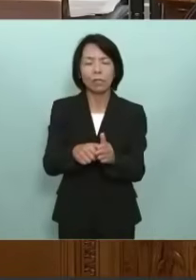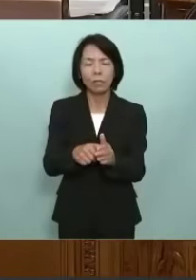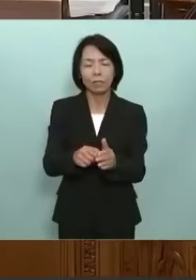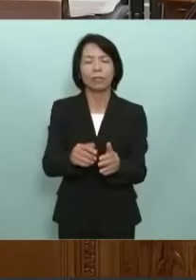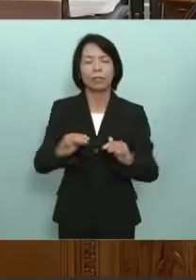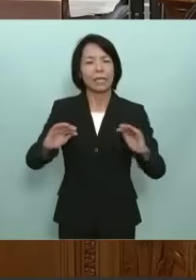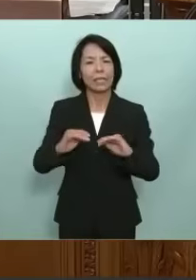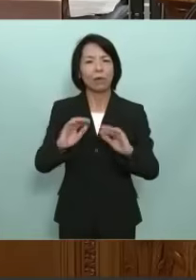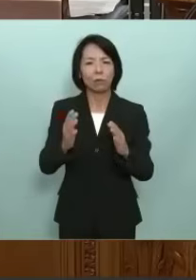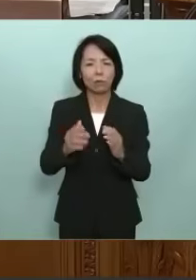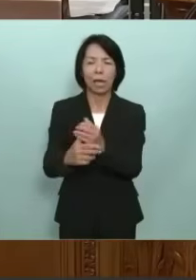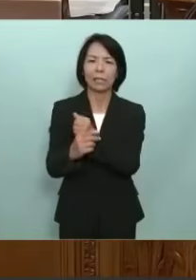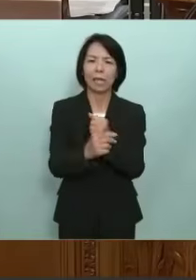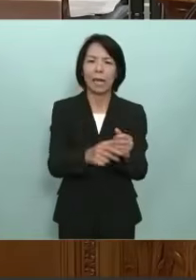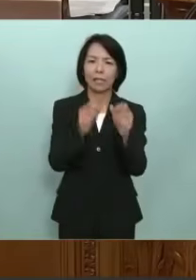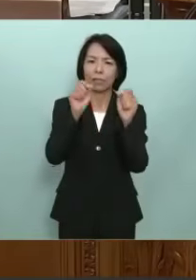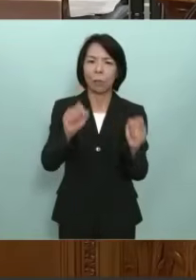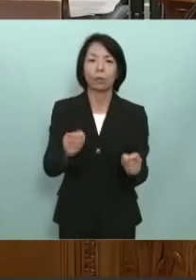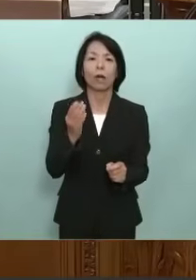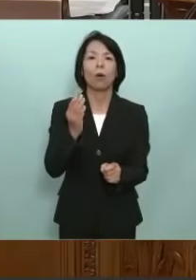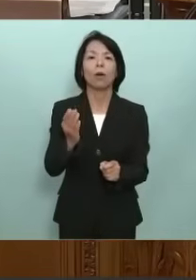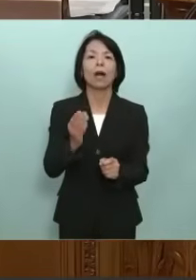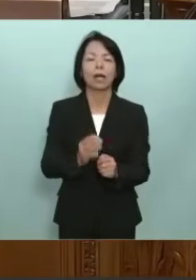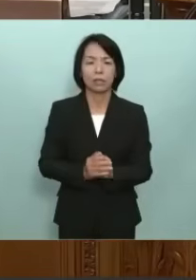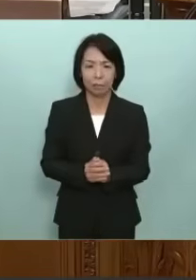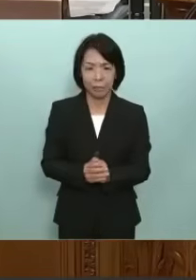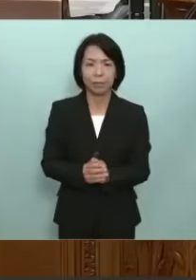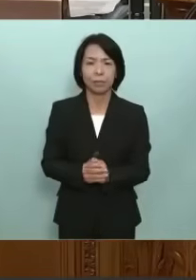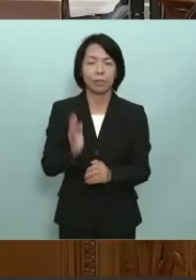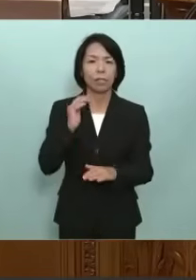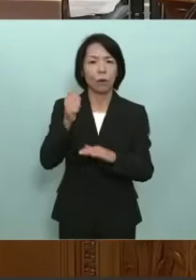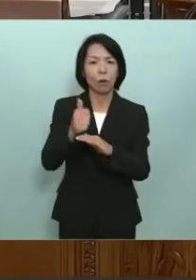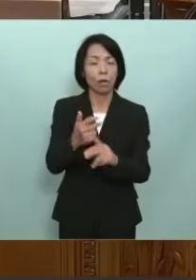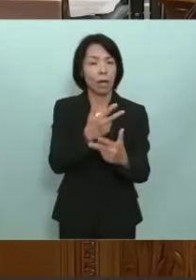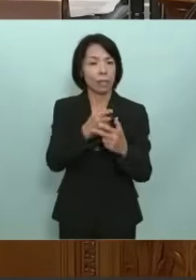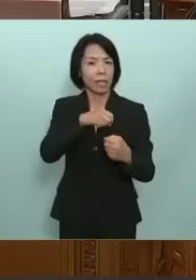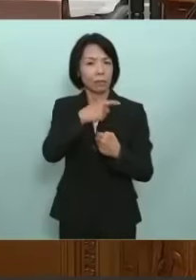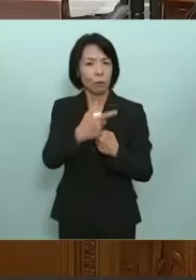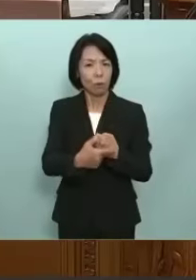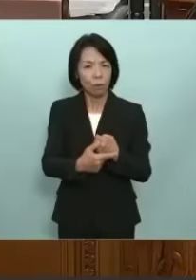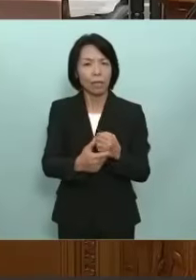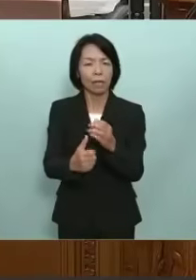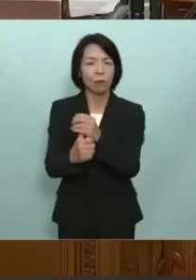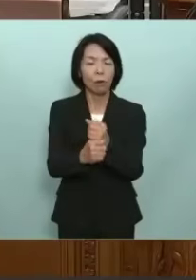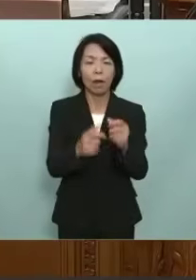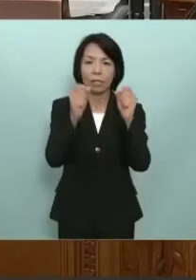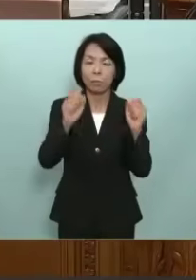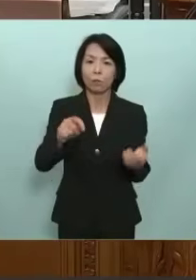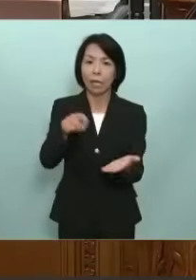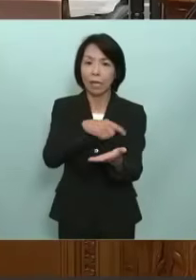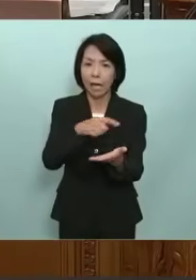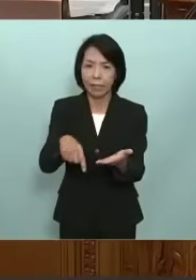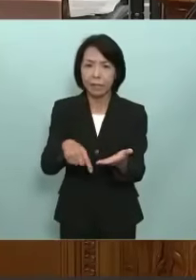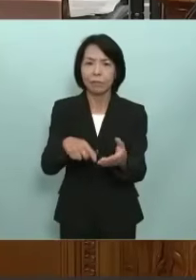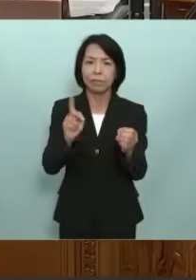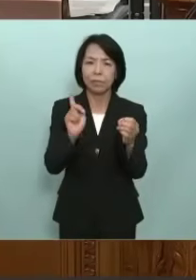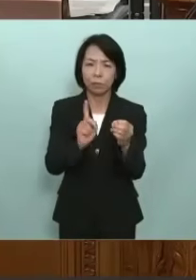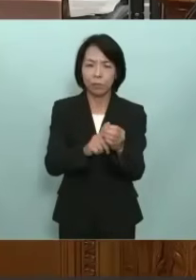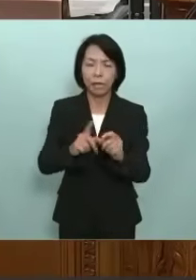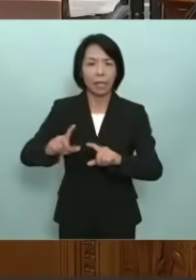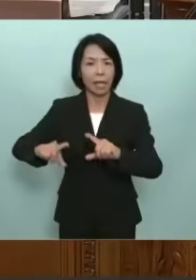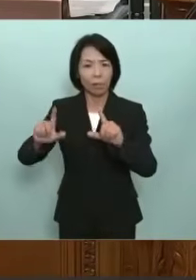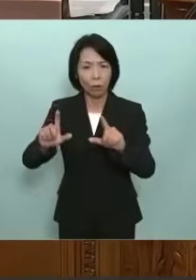ます自民党総裁戦で総理は北朝鮮による拉致問題解決に向けて東京と